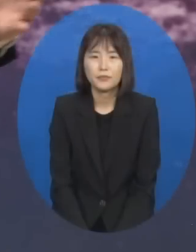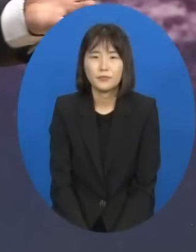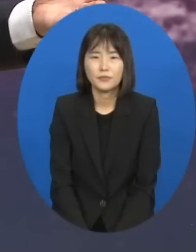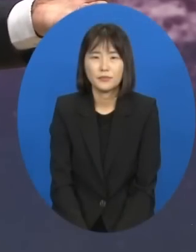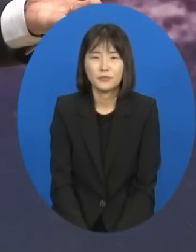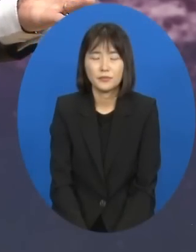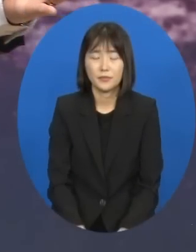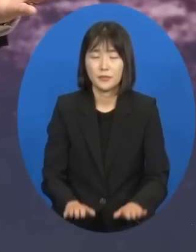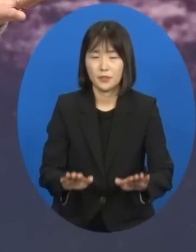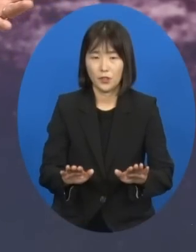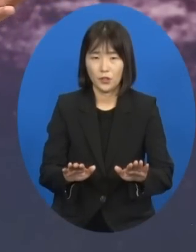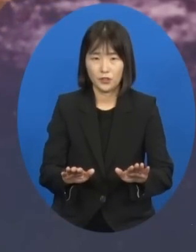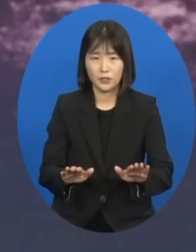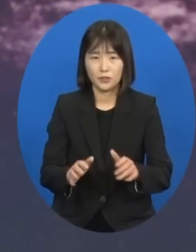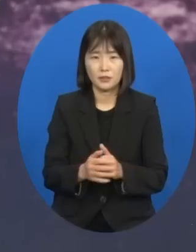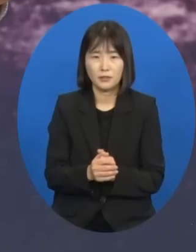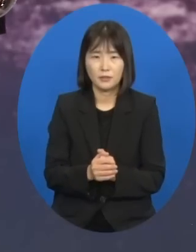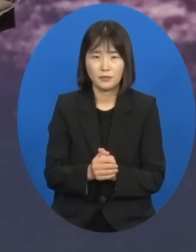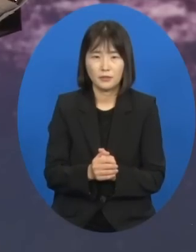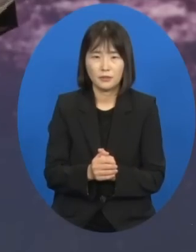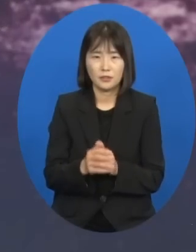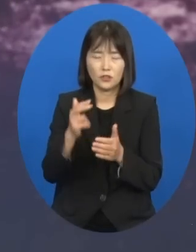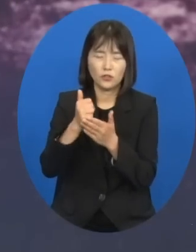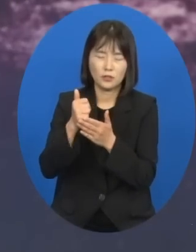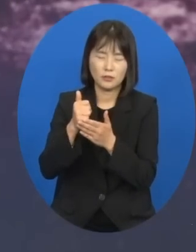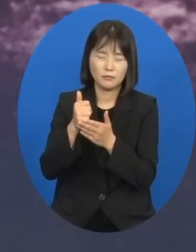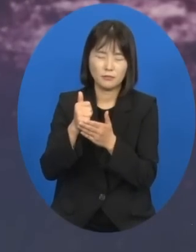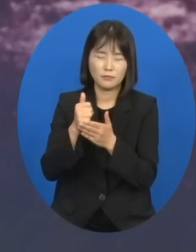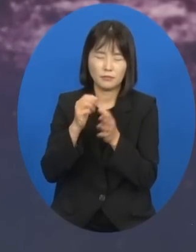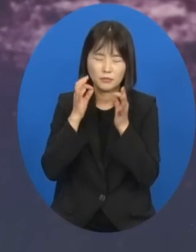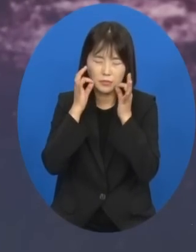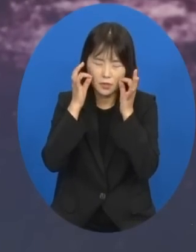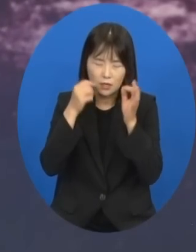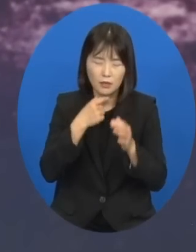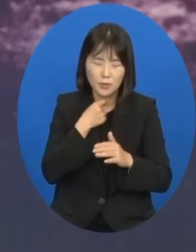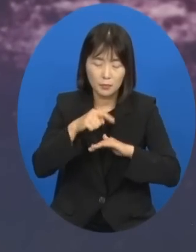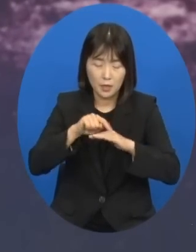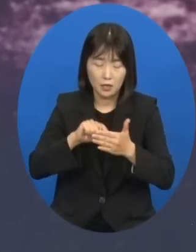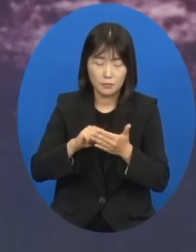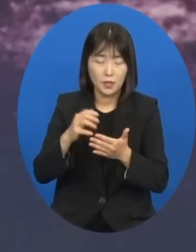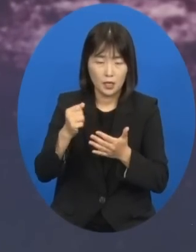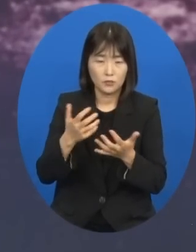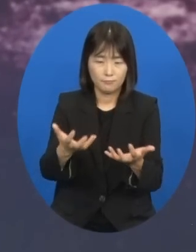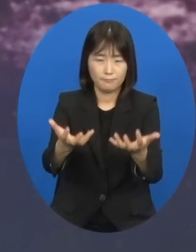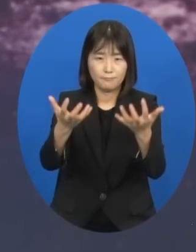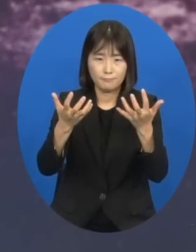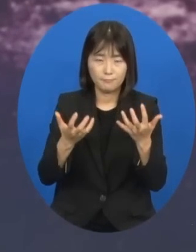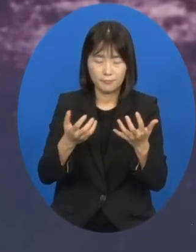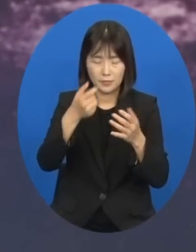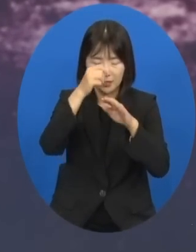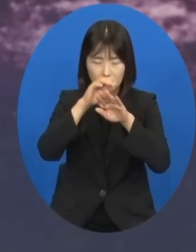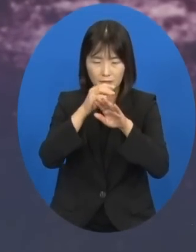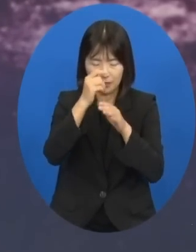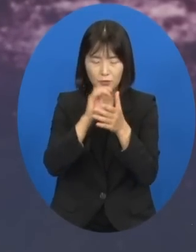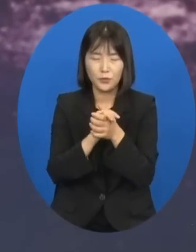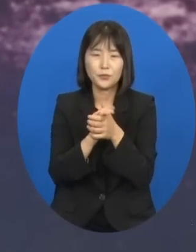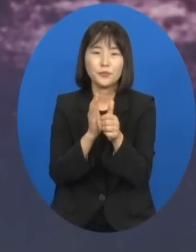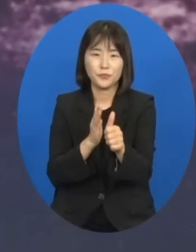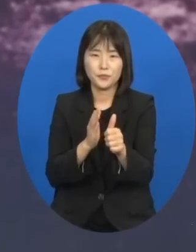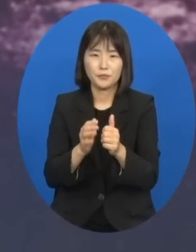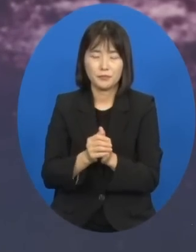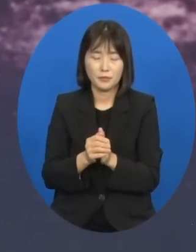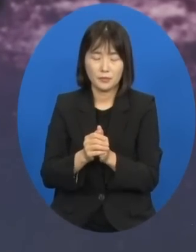우리 오늘도 우리 사모하는 마음 가지고 우리 강단으로 나오셔서 기도했으면 좋겠습니다. 핍박을 받을수록 그가 어디로